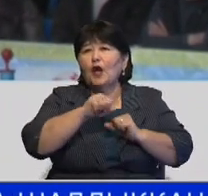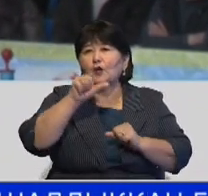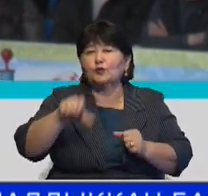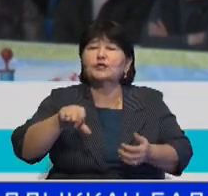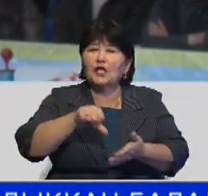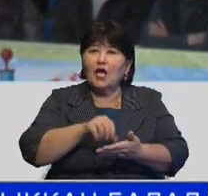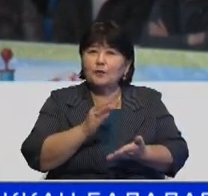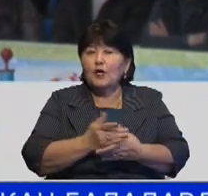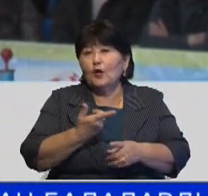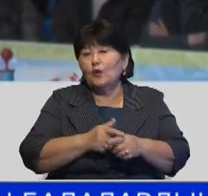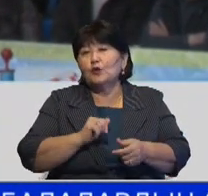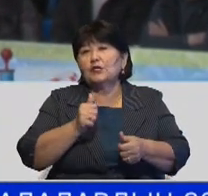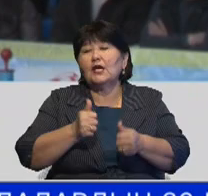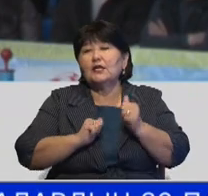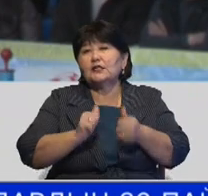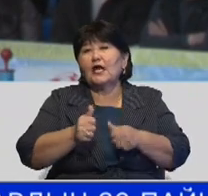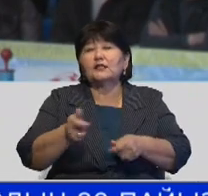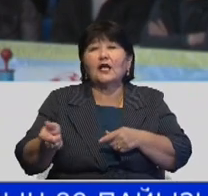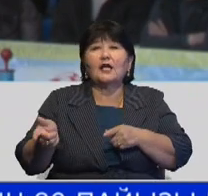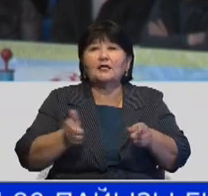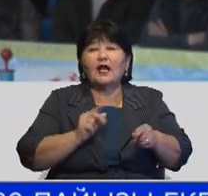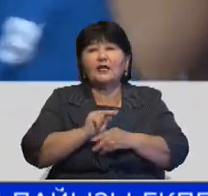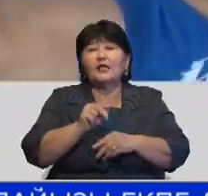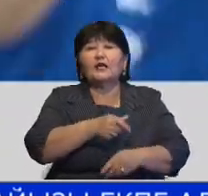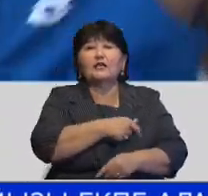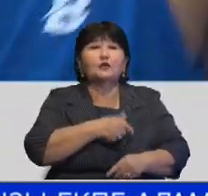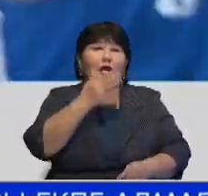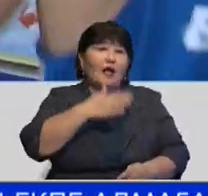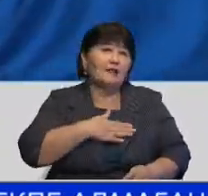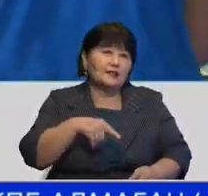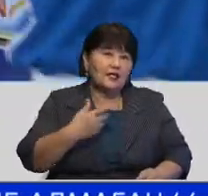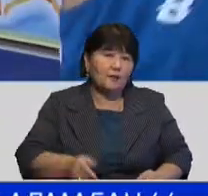бар екен. Осы жарысқа дайындаған жаттықтырушыларға алғыс айтамын.